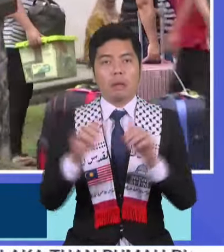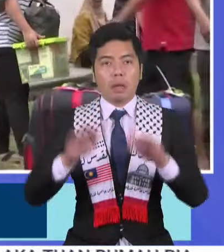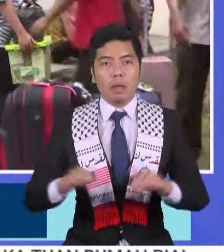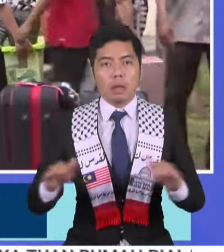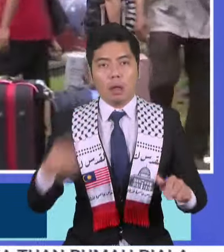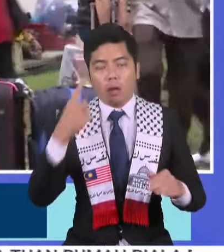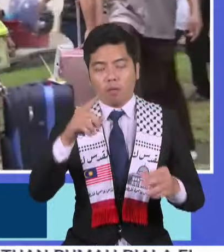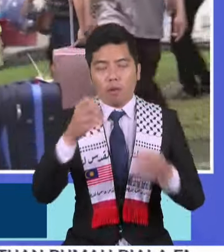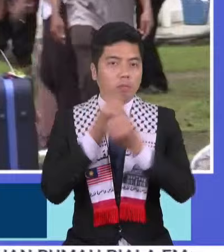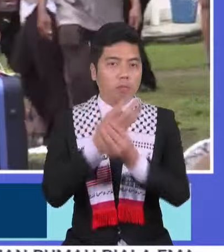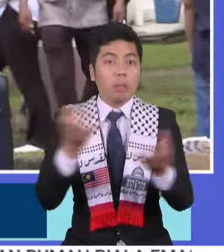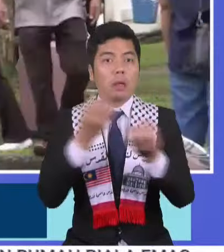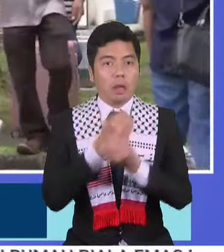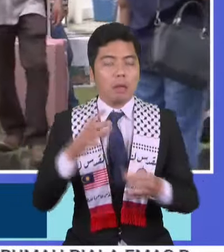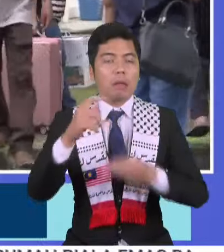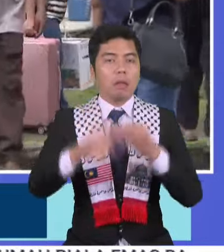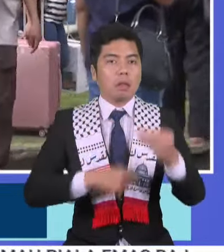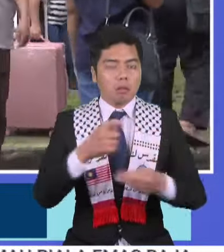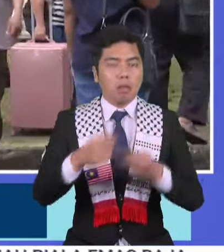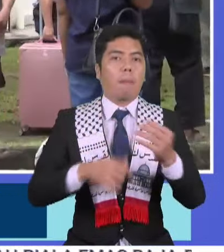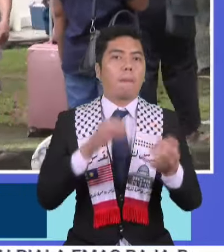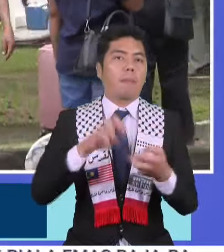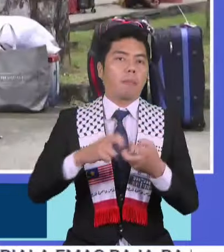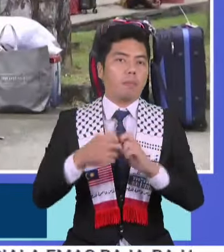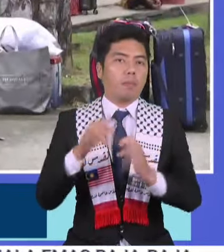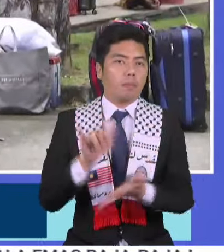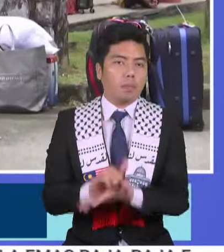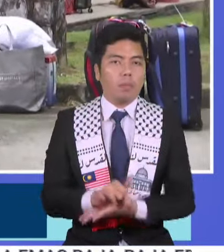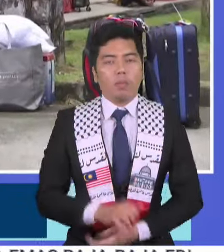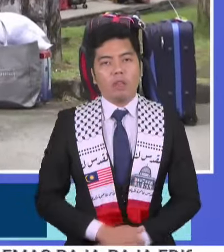platform menyalurkan maklumat tepat berkaitan isu berkenaan.